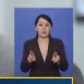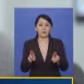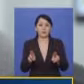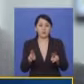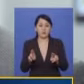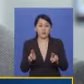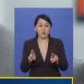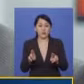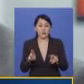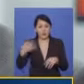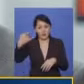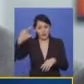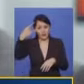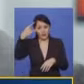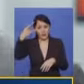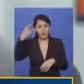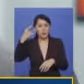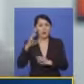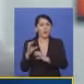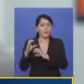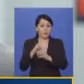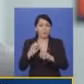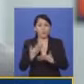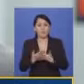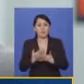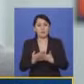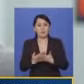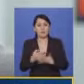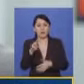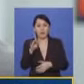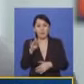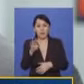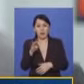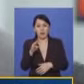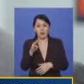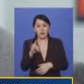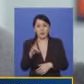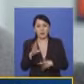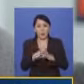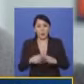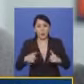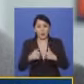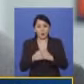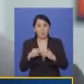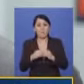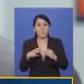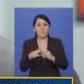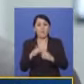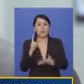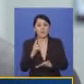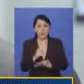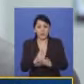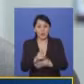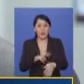роликті Инстаграмға салып, жаңағы мысалы парасатты отбасы 15 хэштегімен міндетті түрде орналастыруға